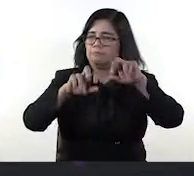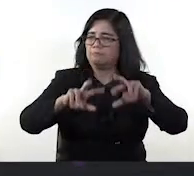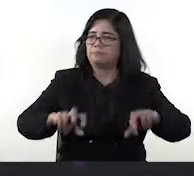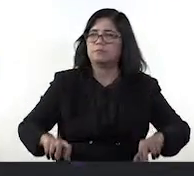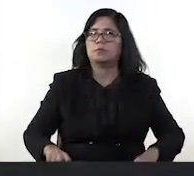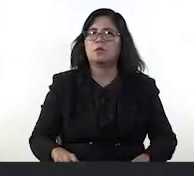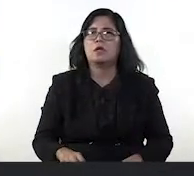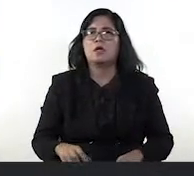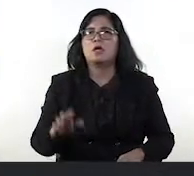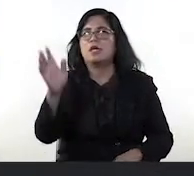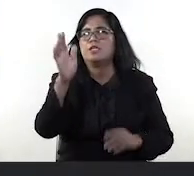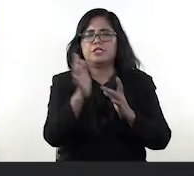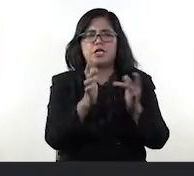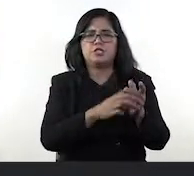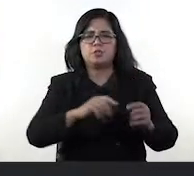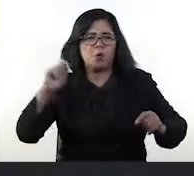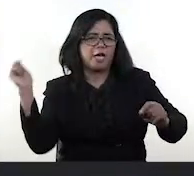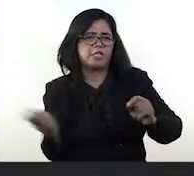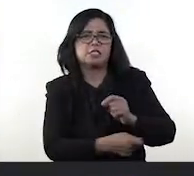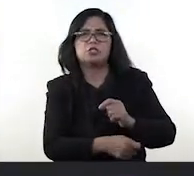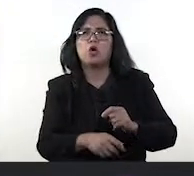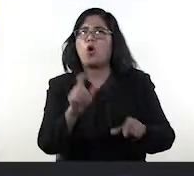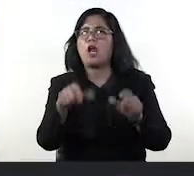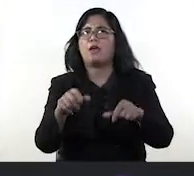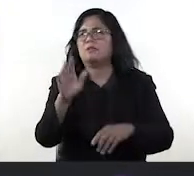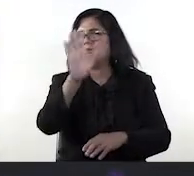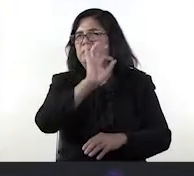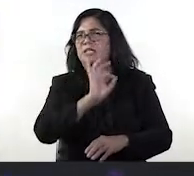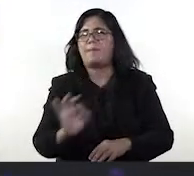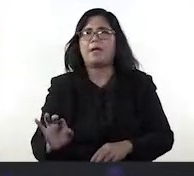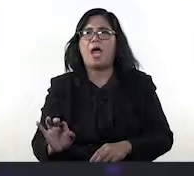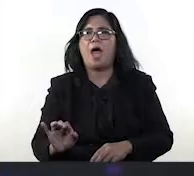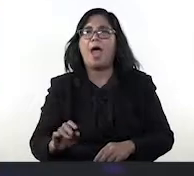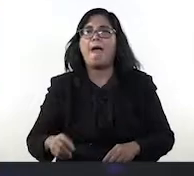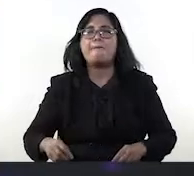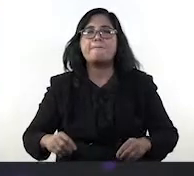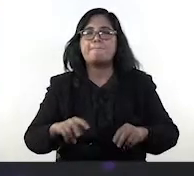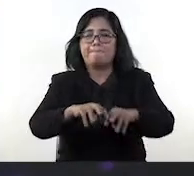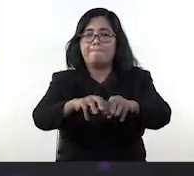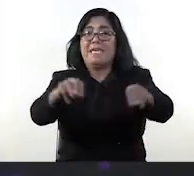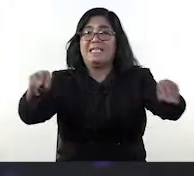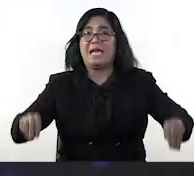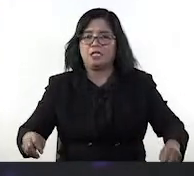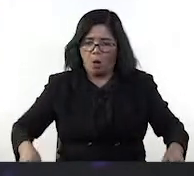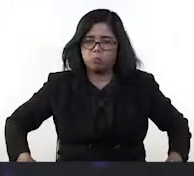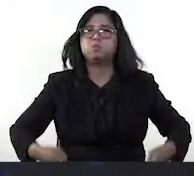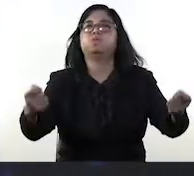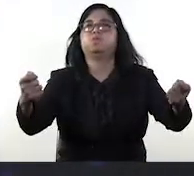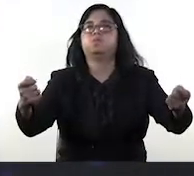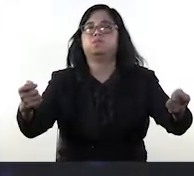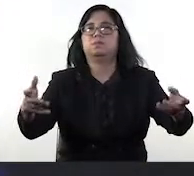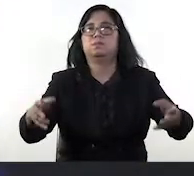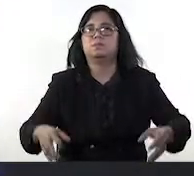Hai Jangan berpikir yang gigi sulfat setorannya Yesus tidak bersifat kasar pada orangnya meja-meja nya itu